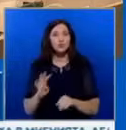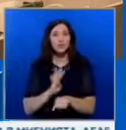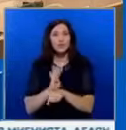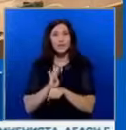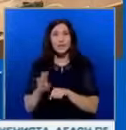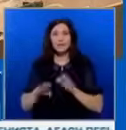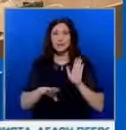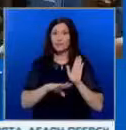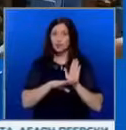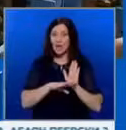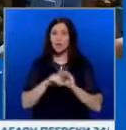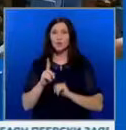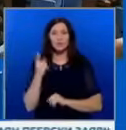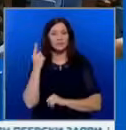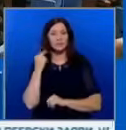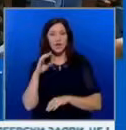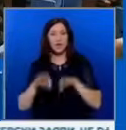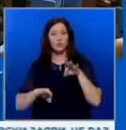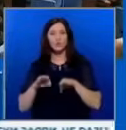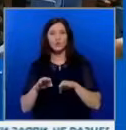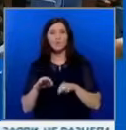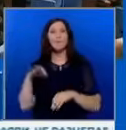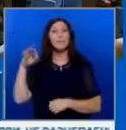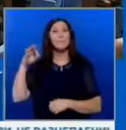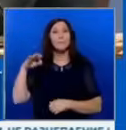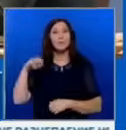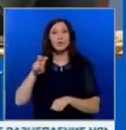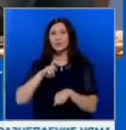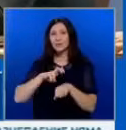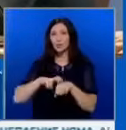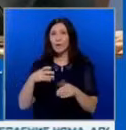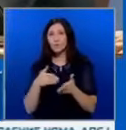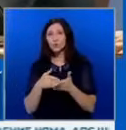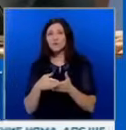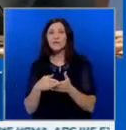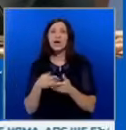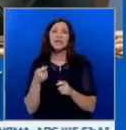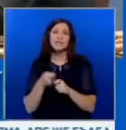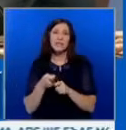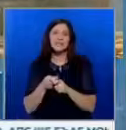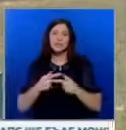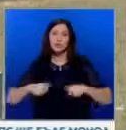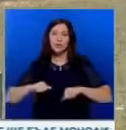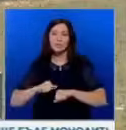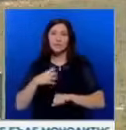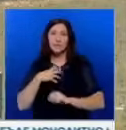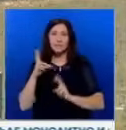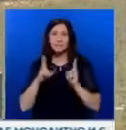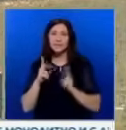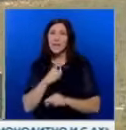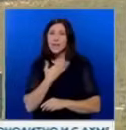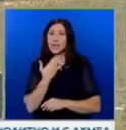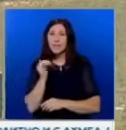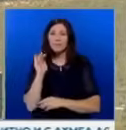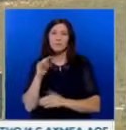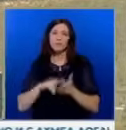14 депутати, които вчера гласуваха по препоръката на Доган против създаването на кабинет ГЕРБ-СДС, няма да